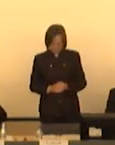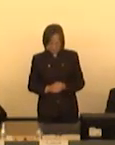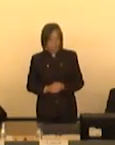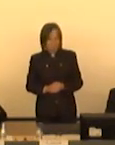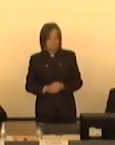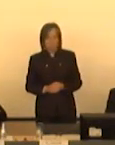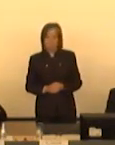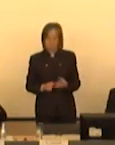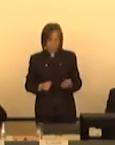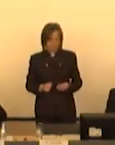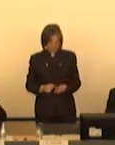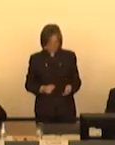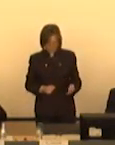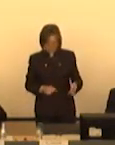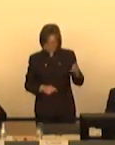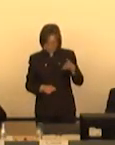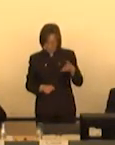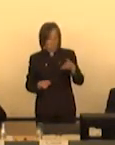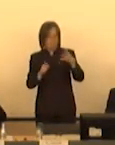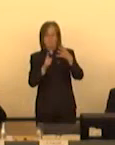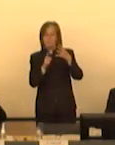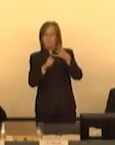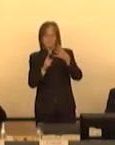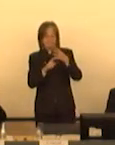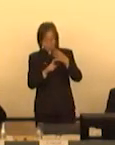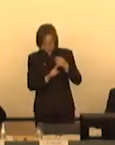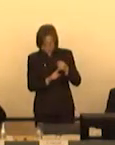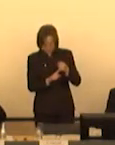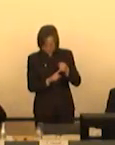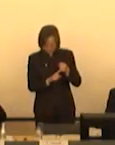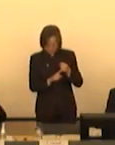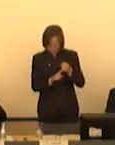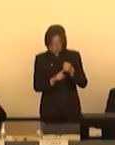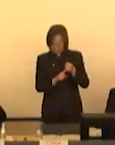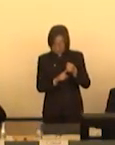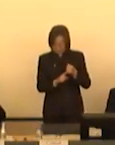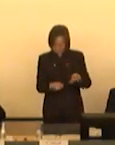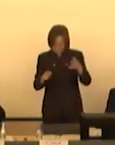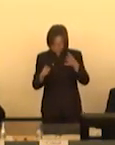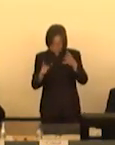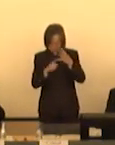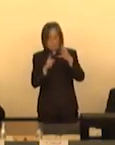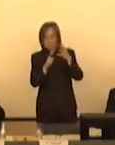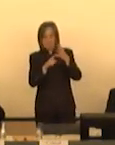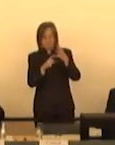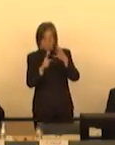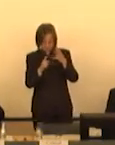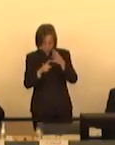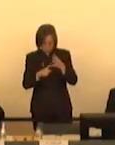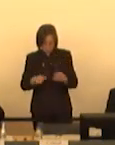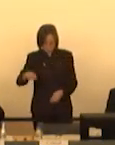Perquè transmetem el coneixement sobre LSC generat a través de la formació d'aquest curs. I pel que